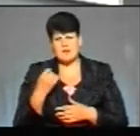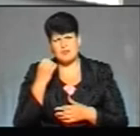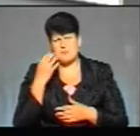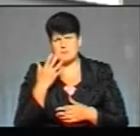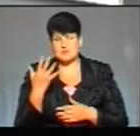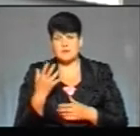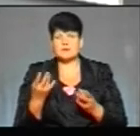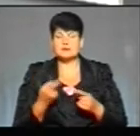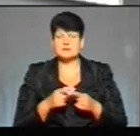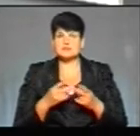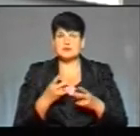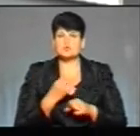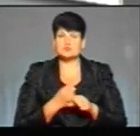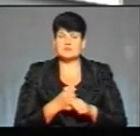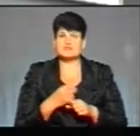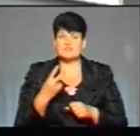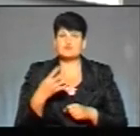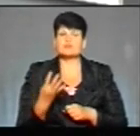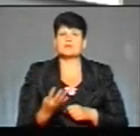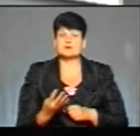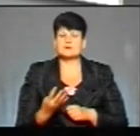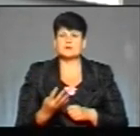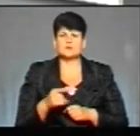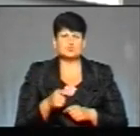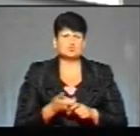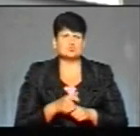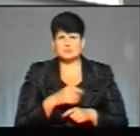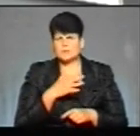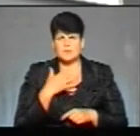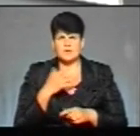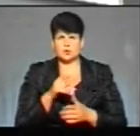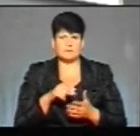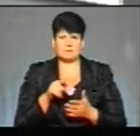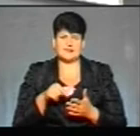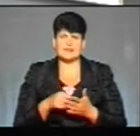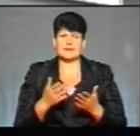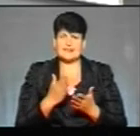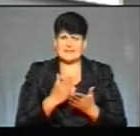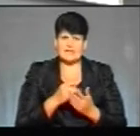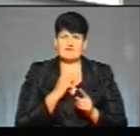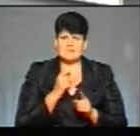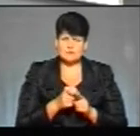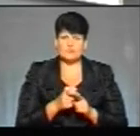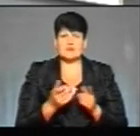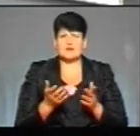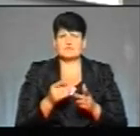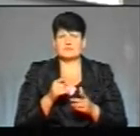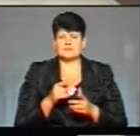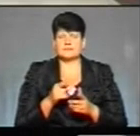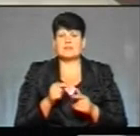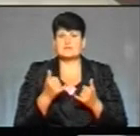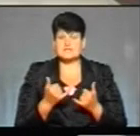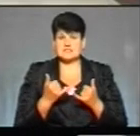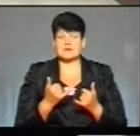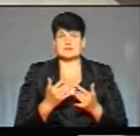але це ж потрібно розробити всі 24. Так? Тобто, ну, тут дуже багато питань, на які є відповіді, але вони стоять зараз якраз